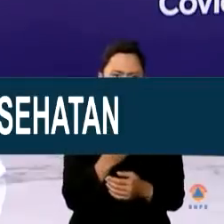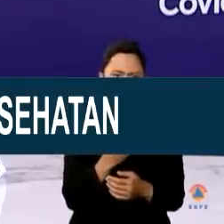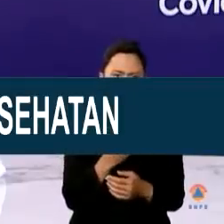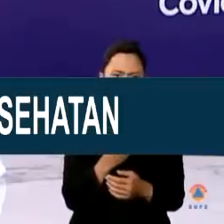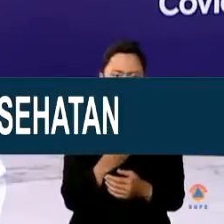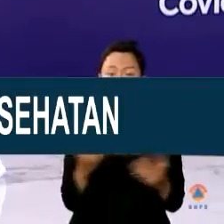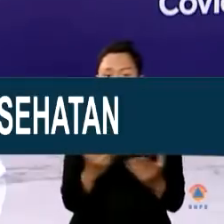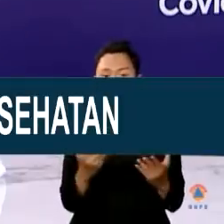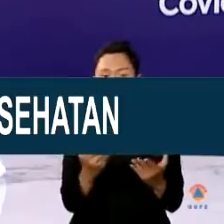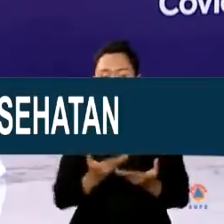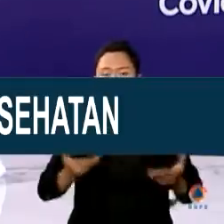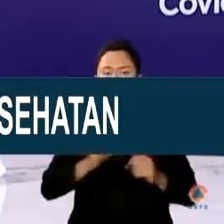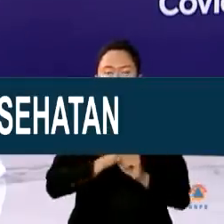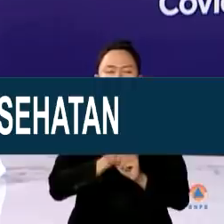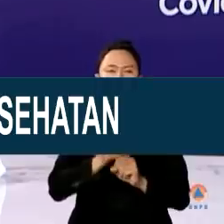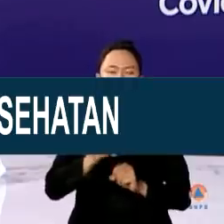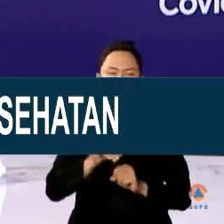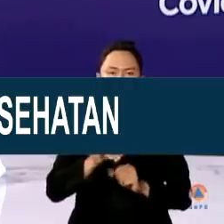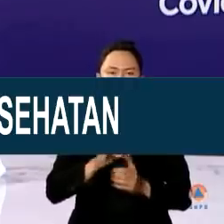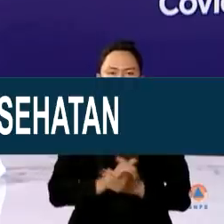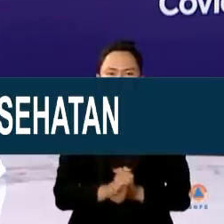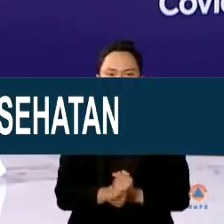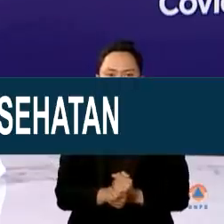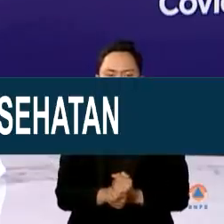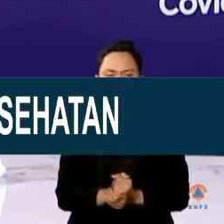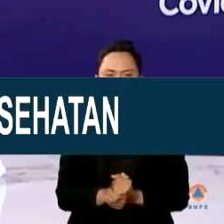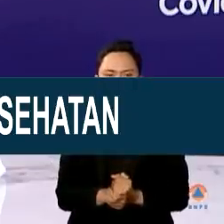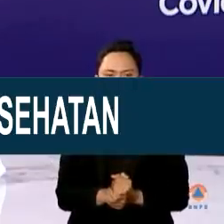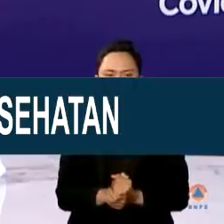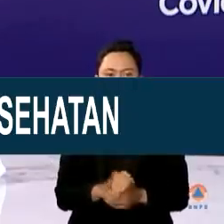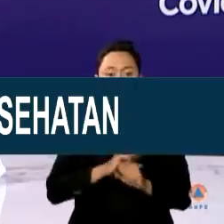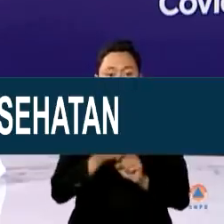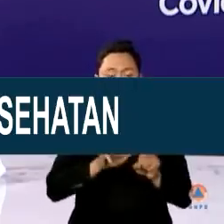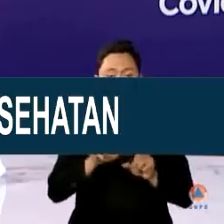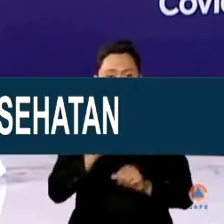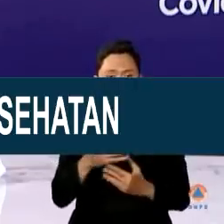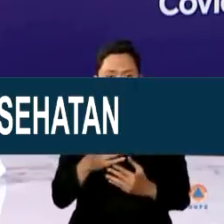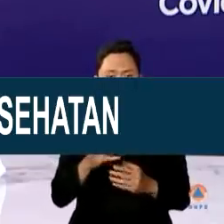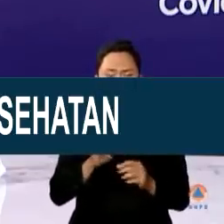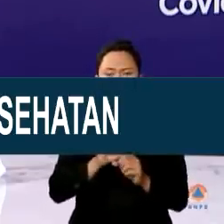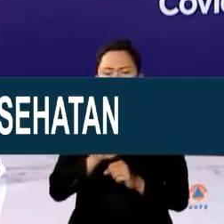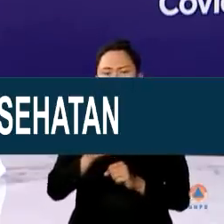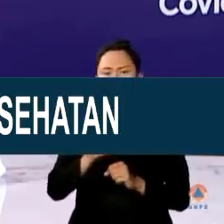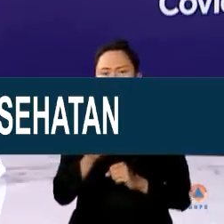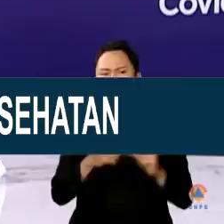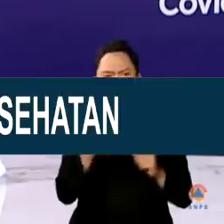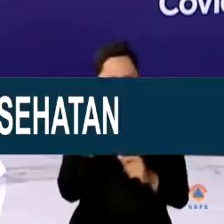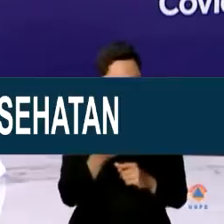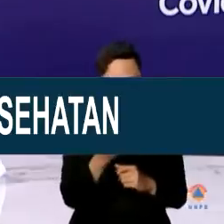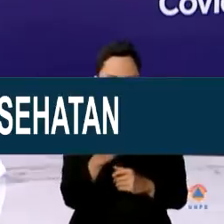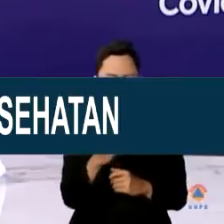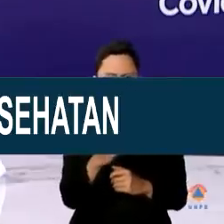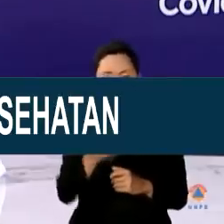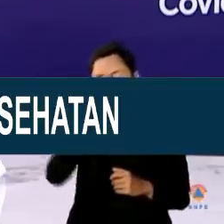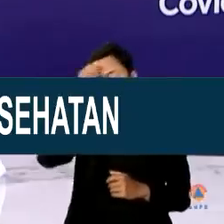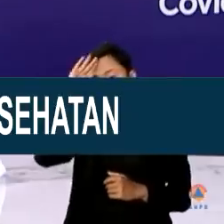masih berada dalam kondisi pandemi COVID-19. COVID-19 adalah virus yang tidak terlihat,